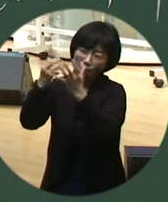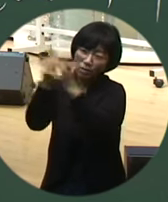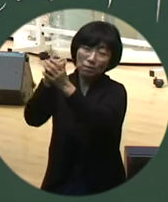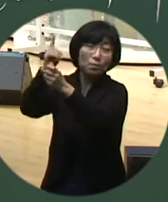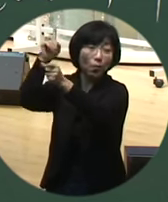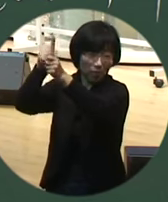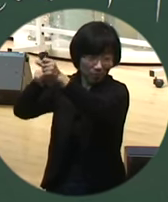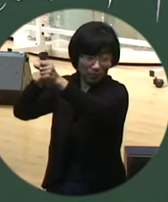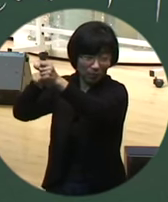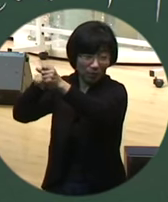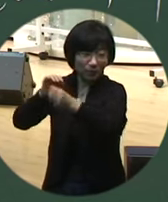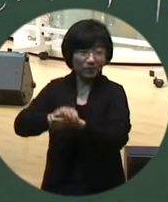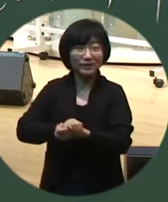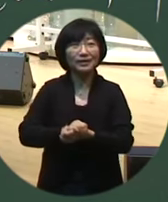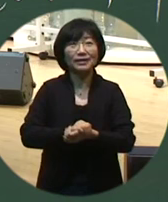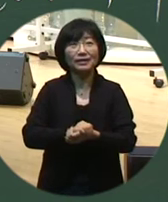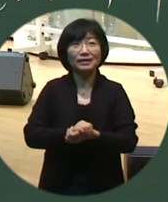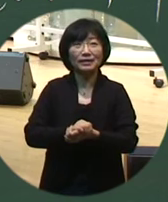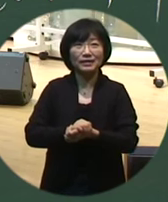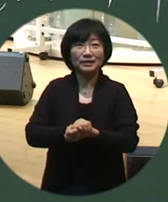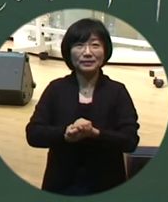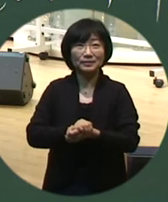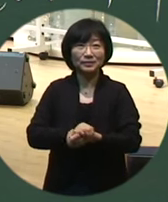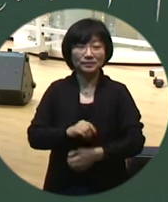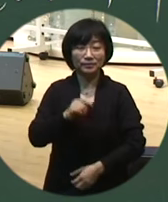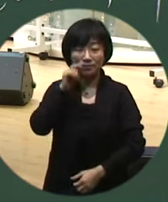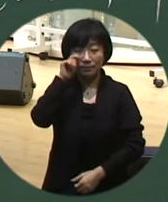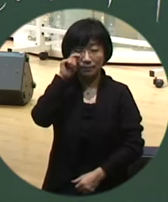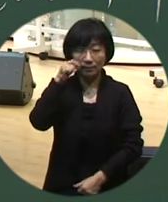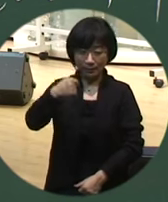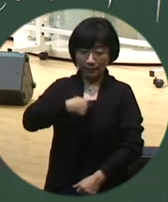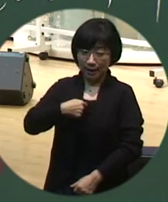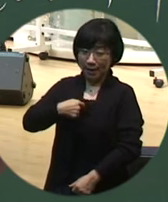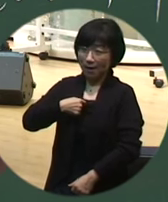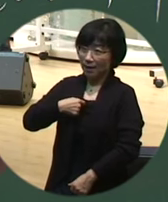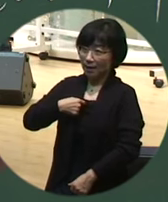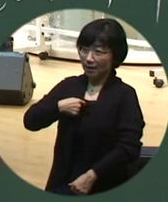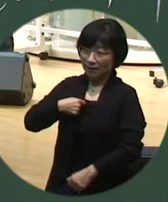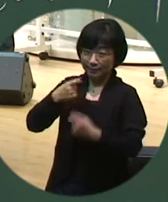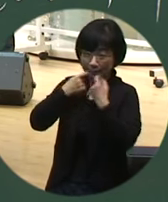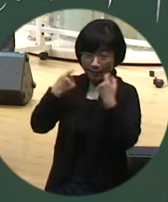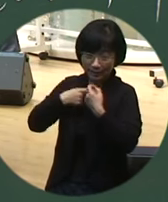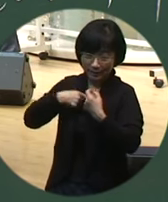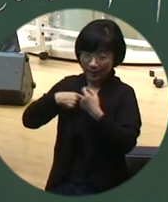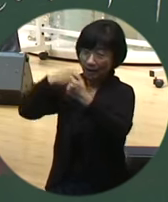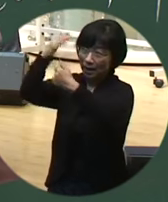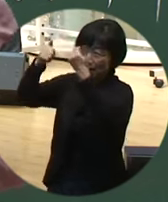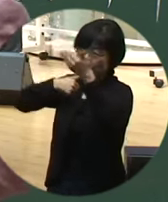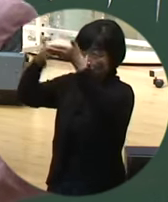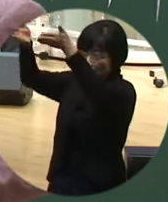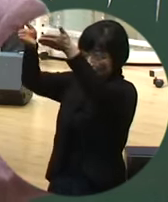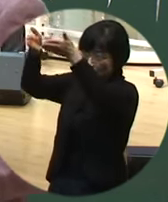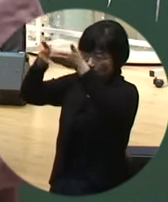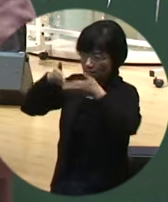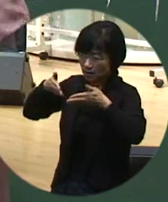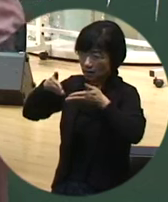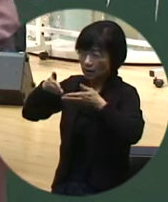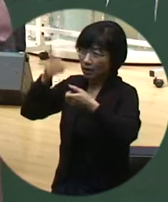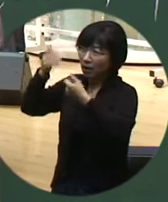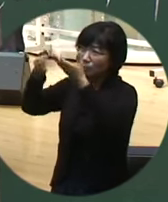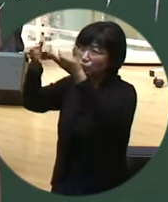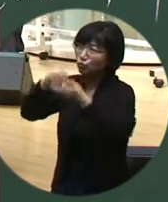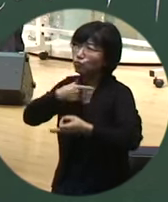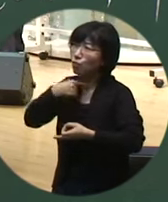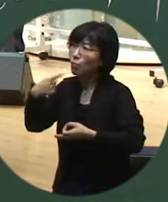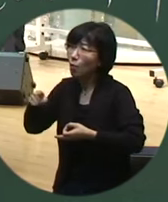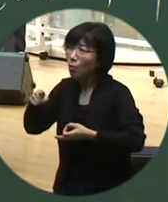우리 개인 개인을 향한 하나님의 절대 목표도 우리가 복음을 받는 거예요. And the goal, absolute goal that God has for each and every one of us is for us to receive